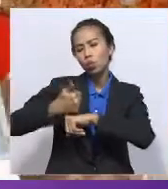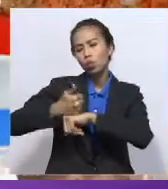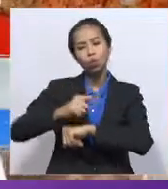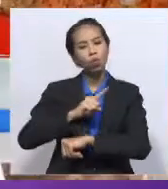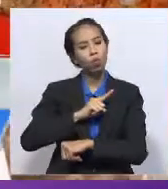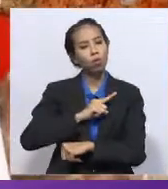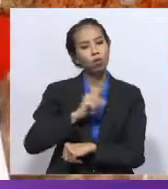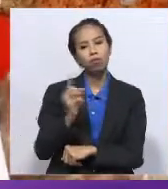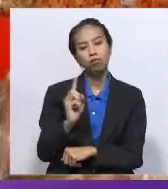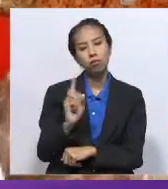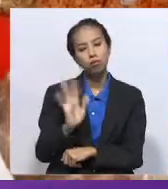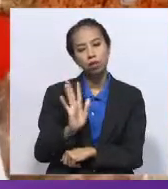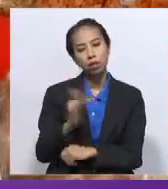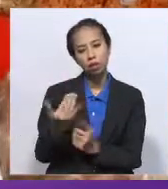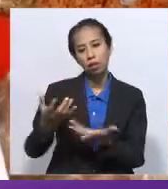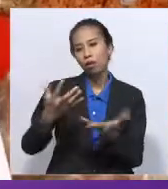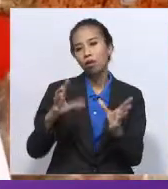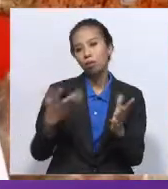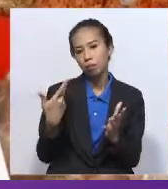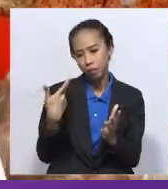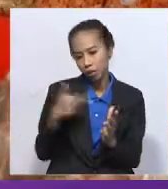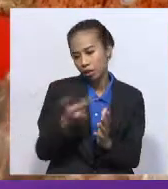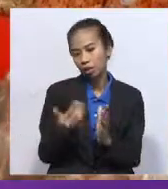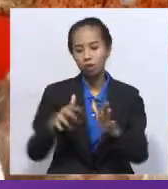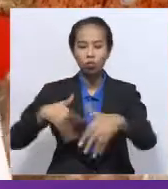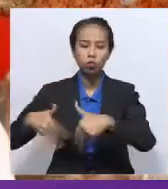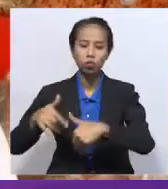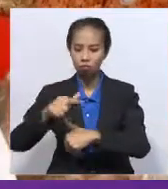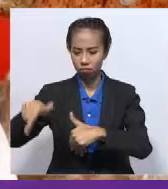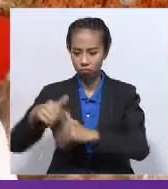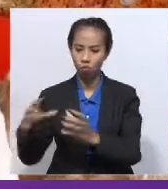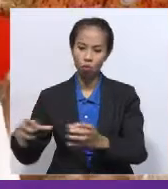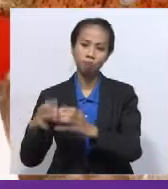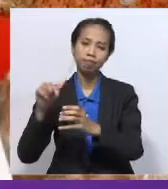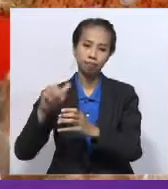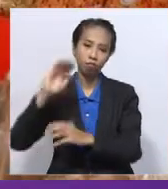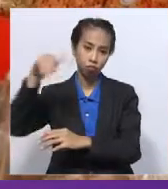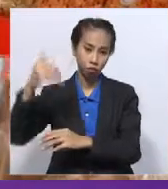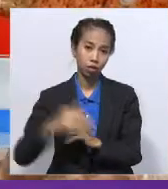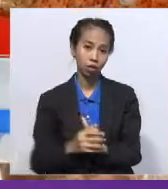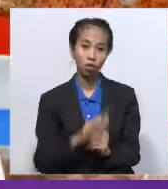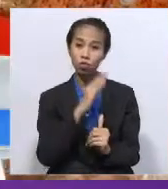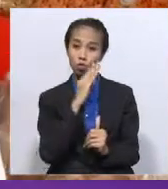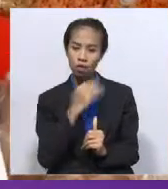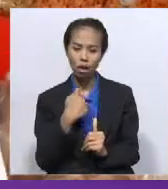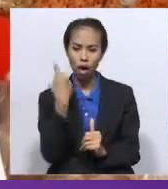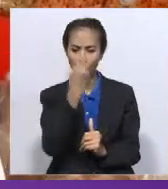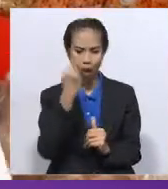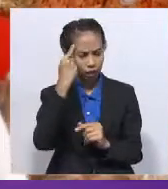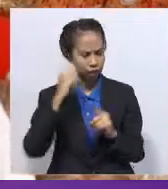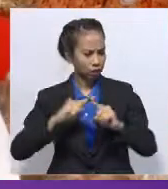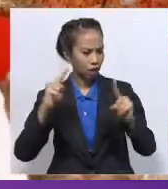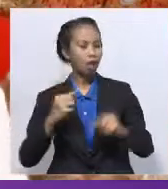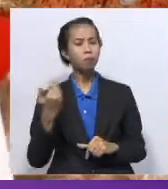ะอันนี้เราต้องรวมกลุ่มให้ได้ก่อนแล้วอื่นๆมันก็จะตามมานะคะส่วนคนที่เขาคิดต่างจากเรามันต้องมีน